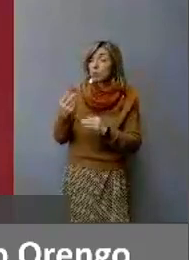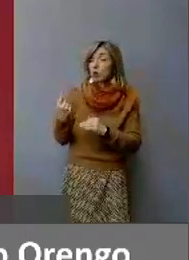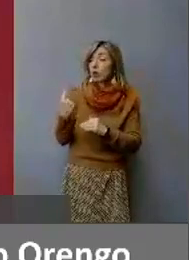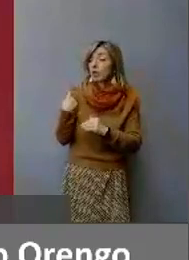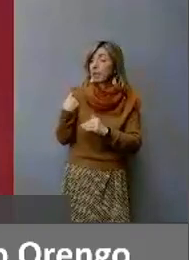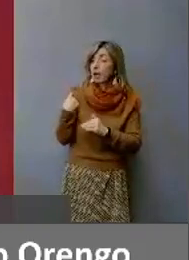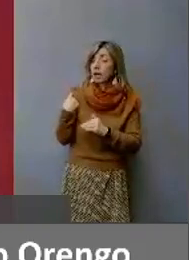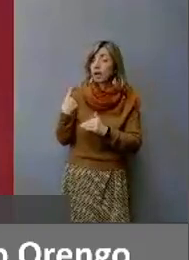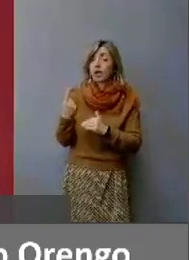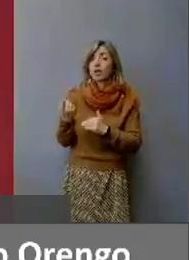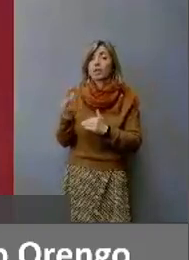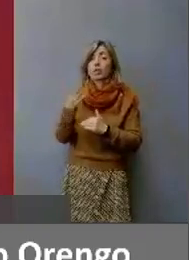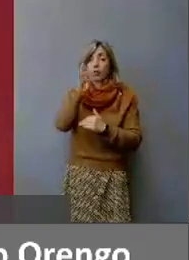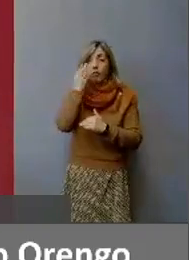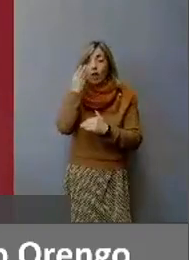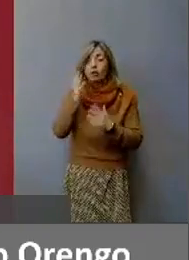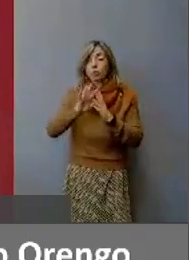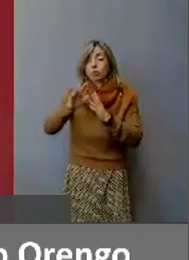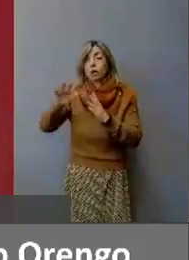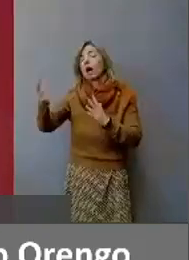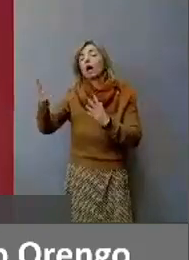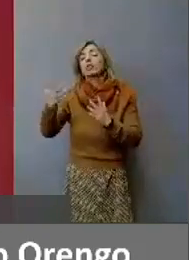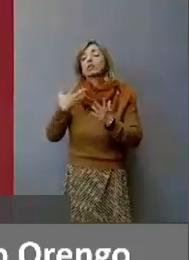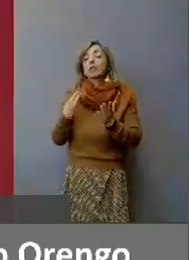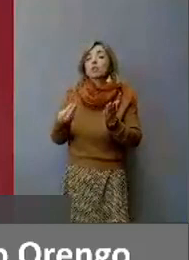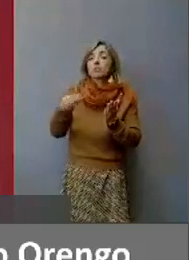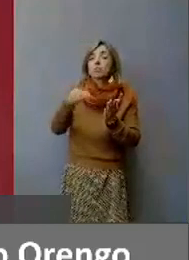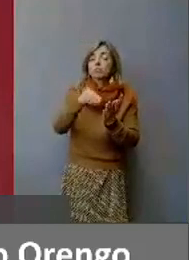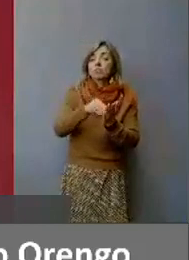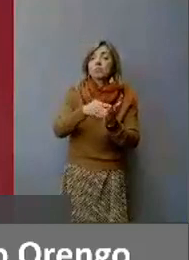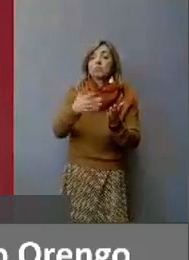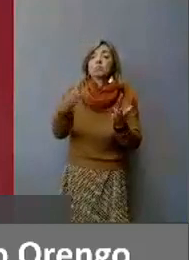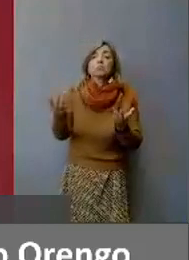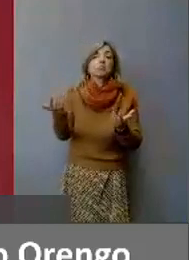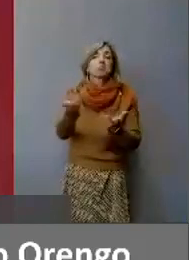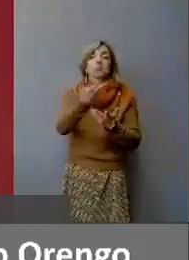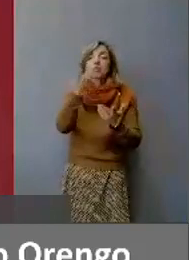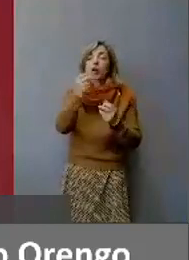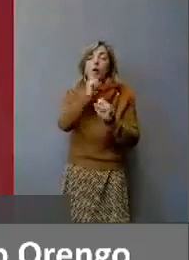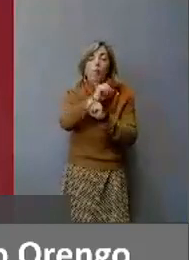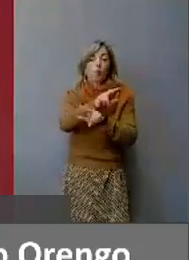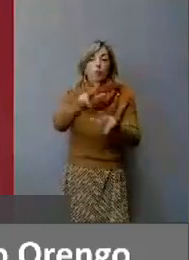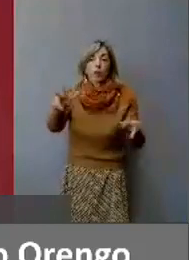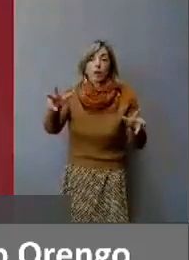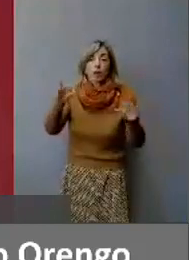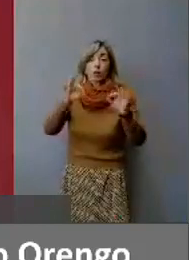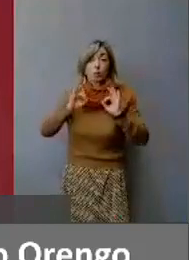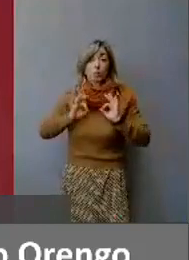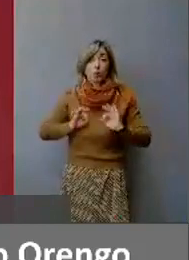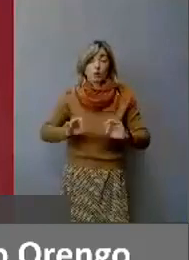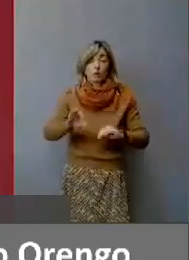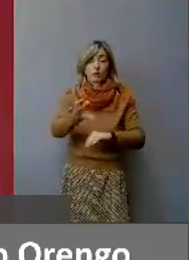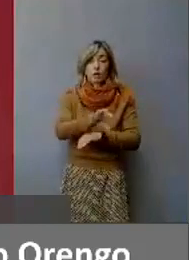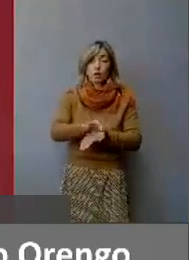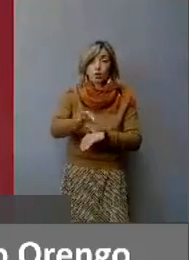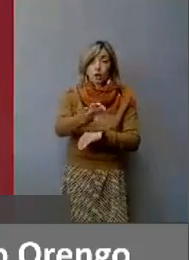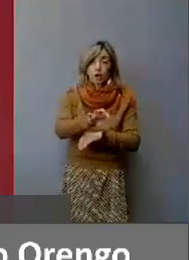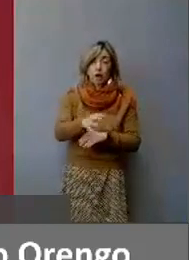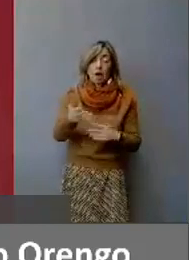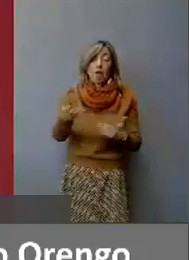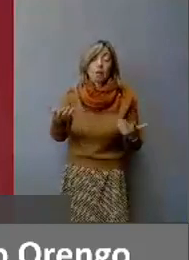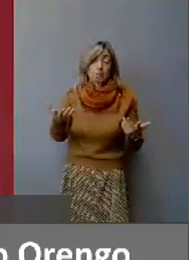social rispetto a un fantomatico comunicato della polizia locale quali sono le effettive l'effettiva